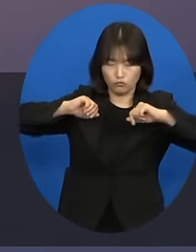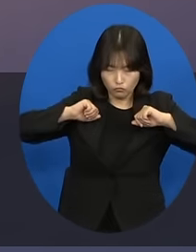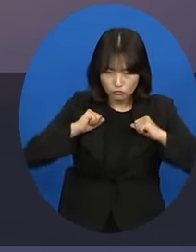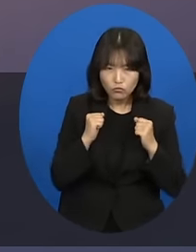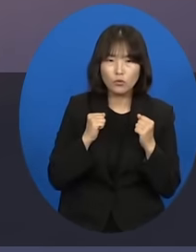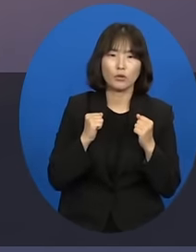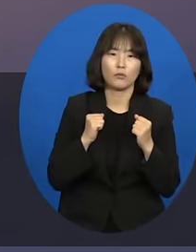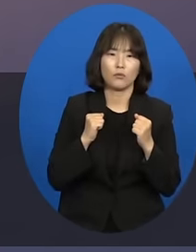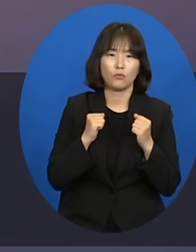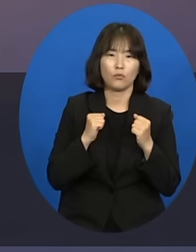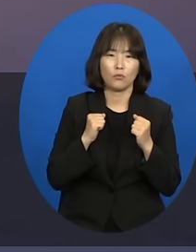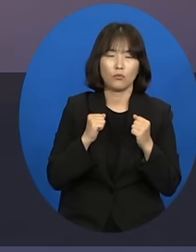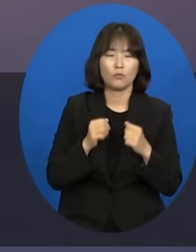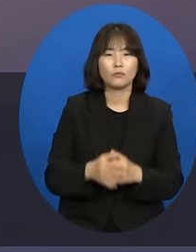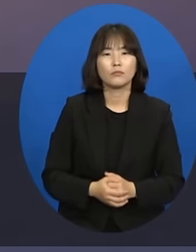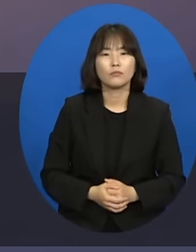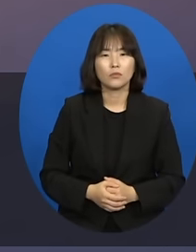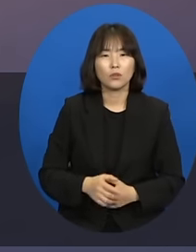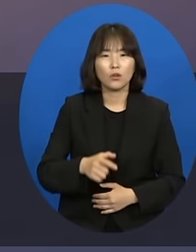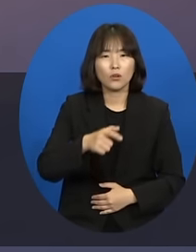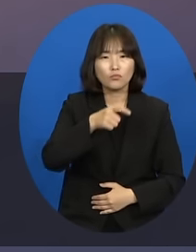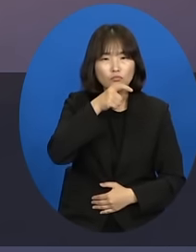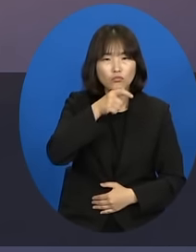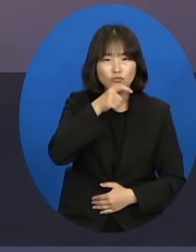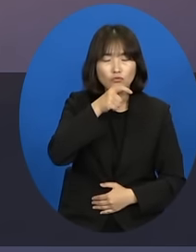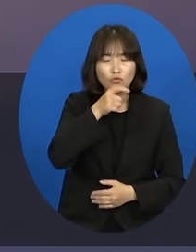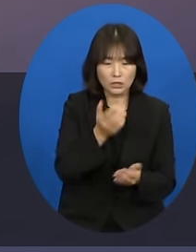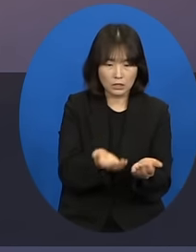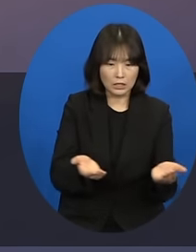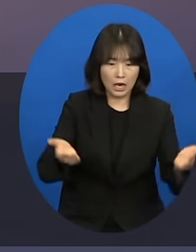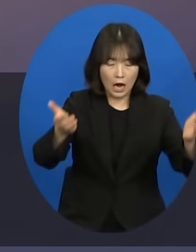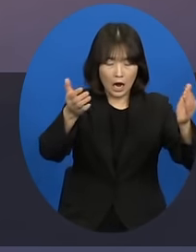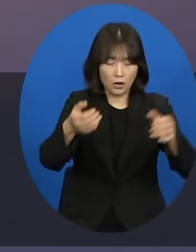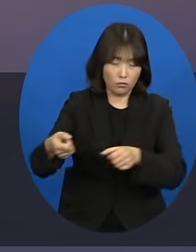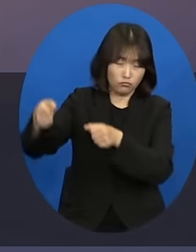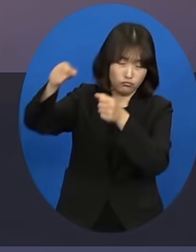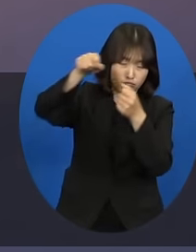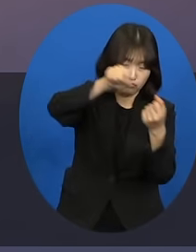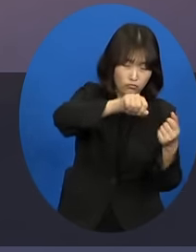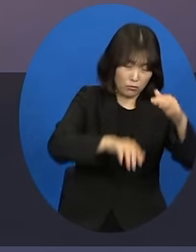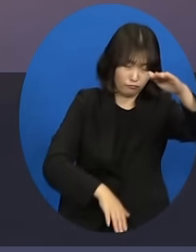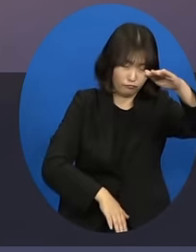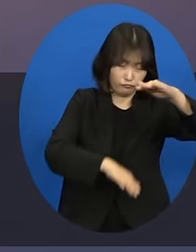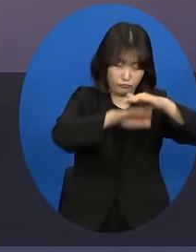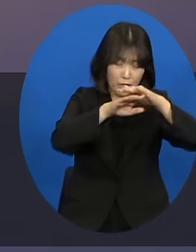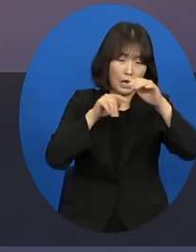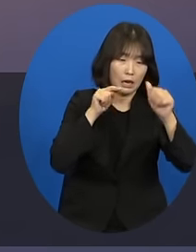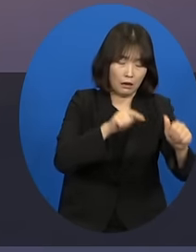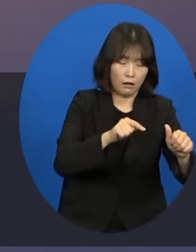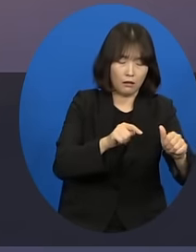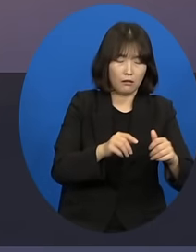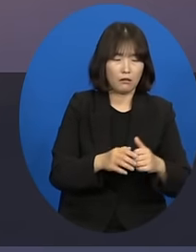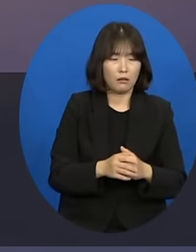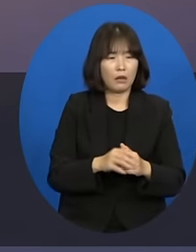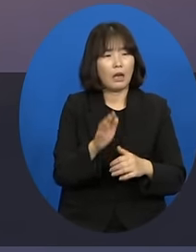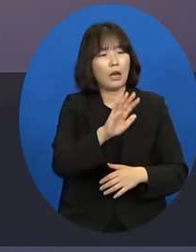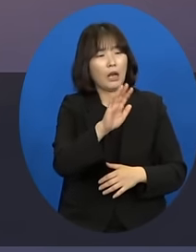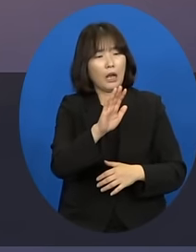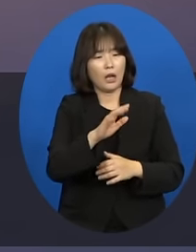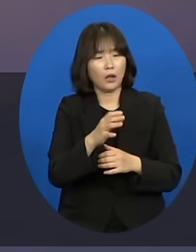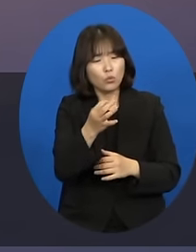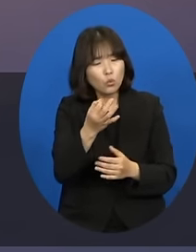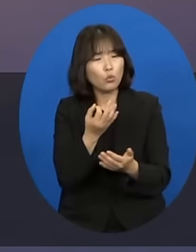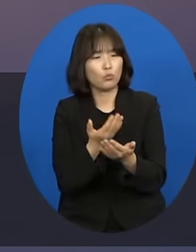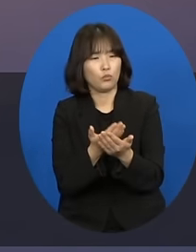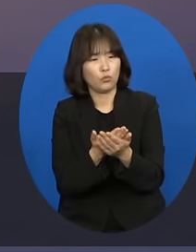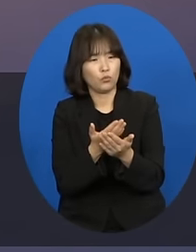가득 부어라. 아, 예수님 그게 아니라 지금 돈이 필요하잖아요. 포도주 사야 되는데 아니면